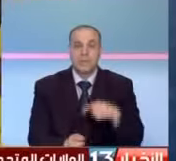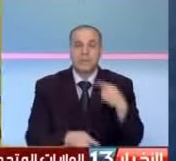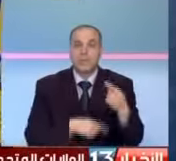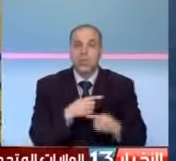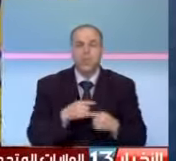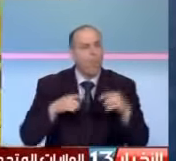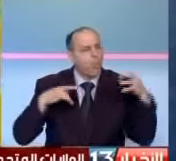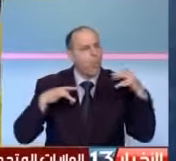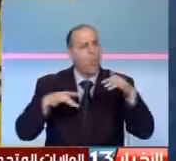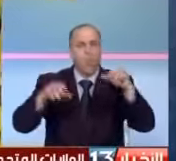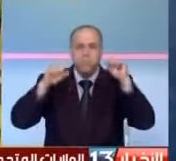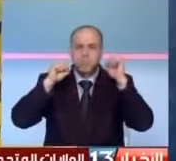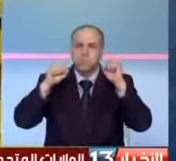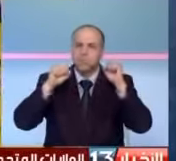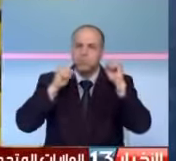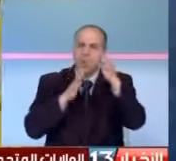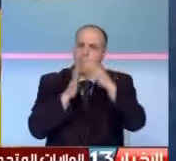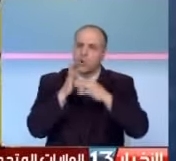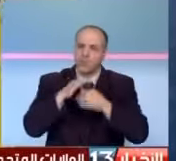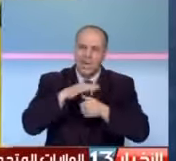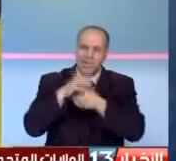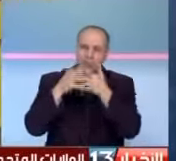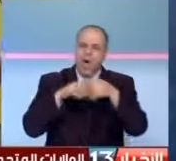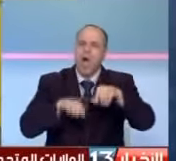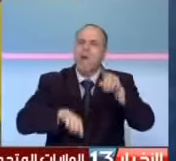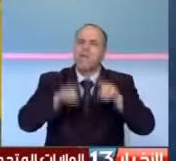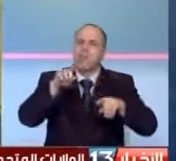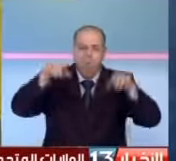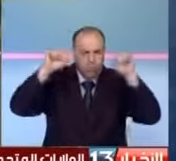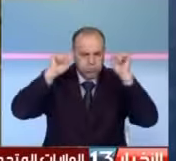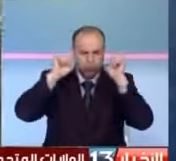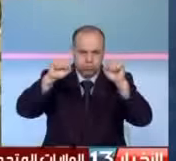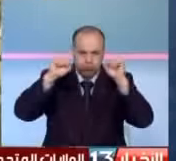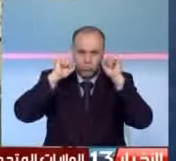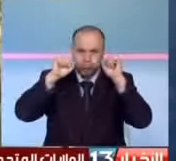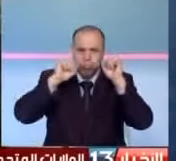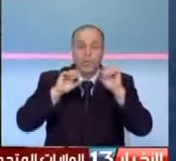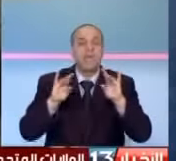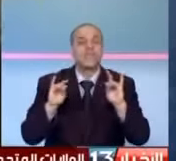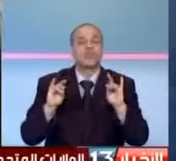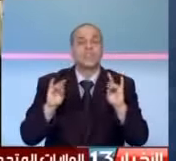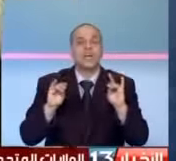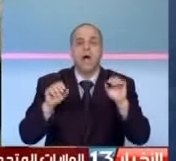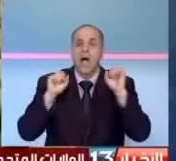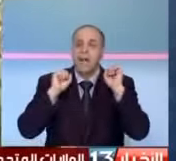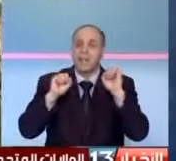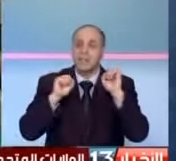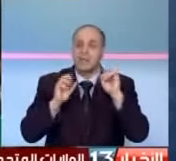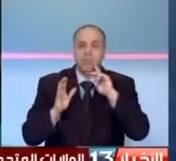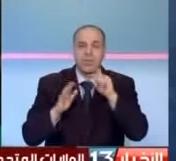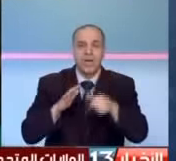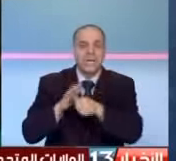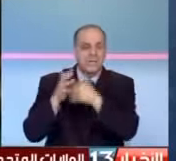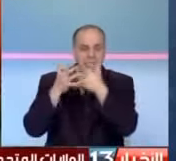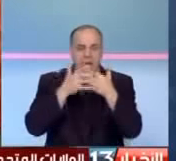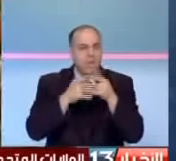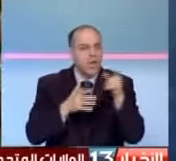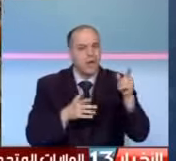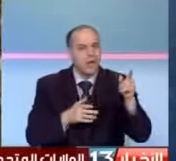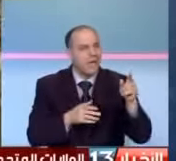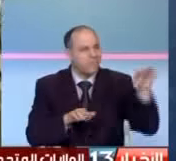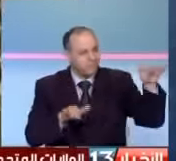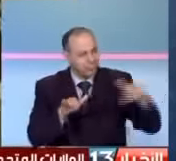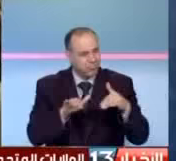تواصلت المظاهرات المنددة بالمرسوم، حيث خرج آلاف المحتجين في أنحاء أستراليا احتجاجا على إصدار الرئيس الأمريكي دونالد